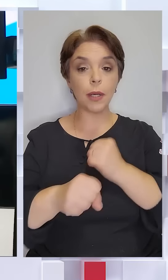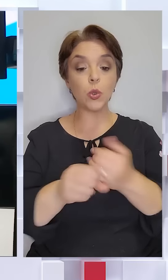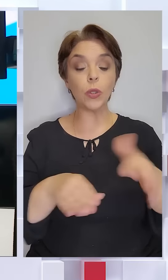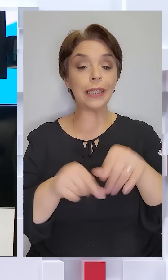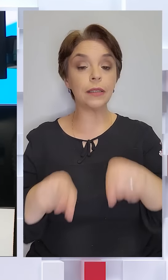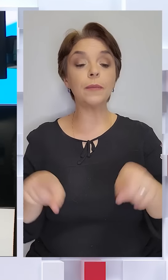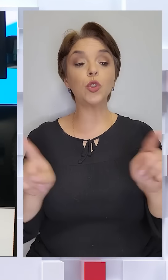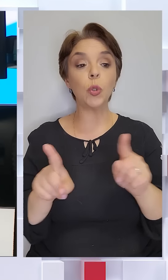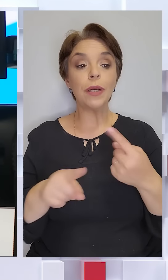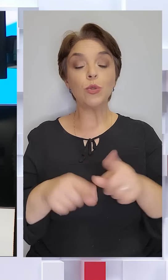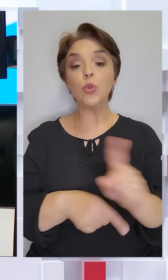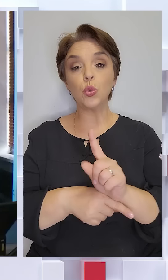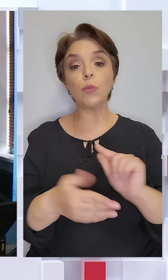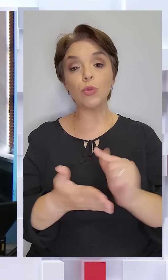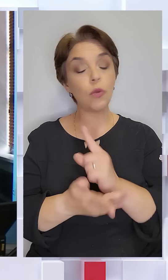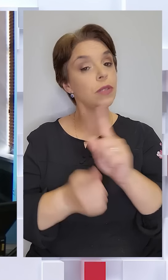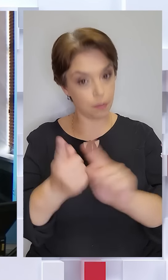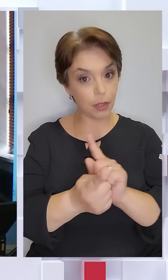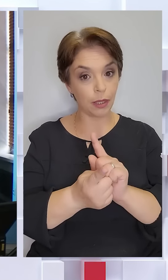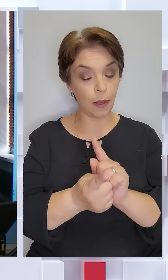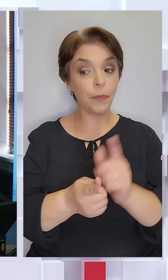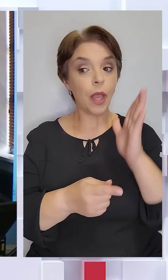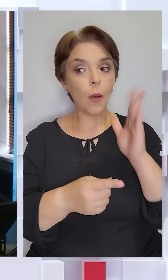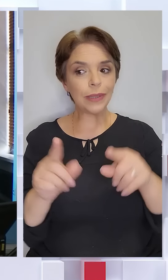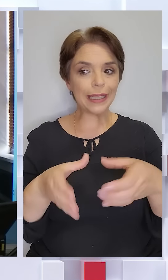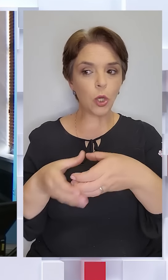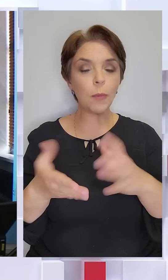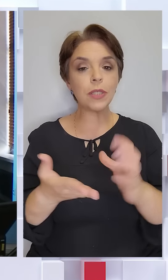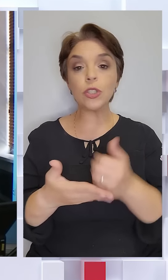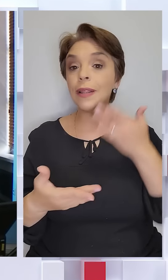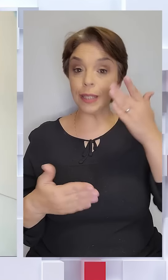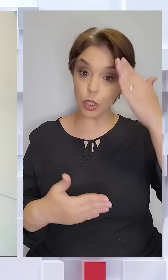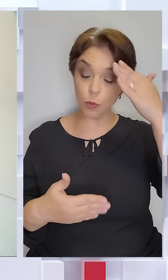над тим, аби цю норму знову змінити. Бо у деяких громадах